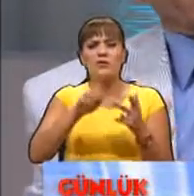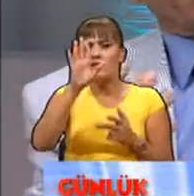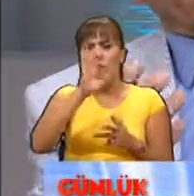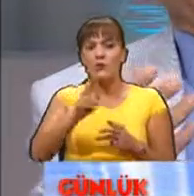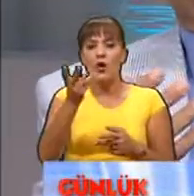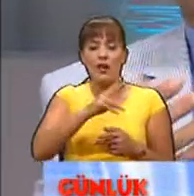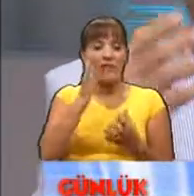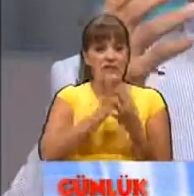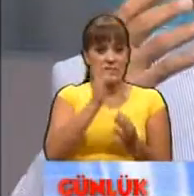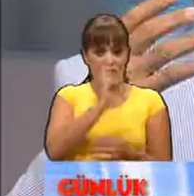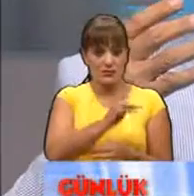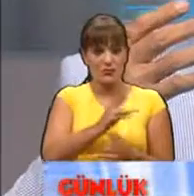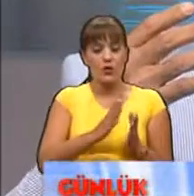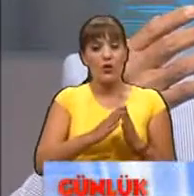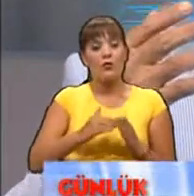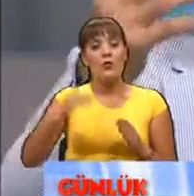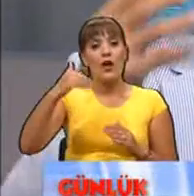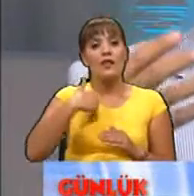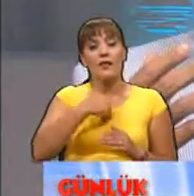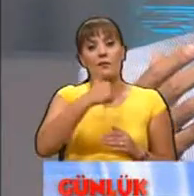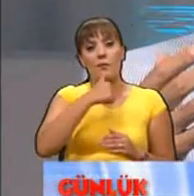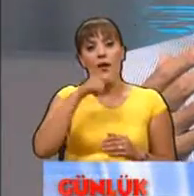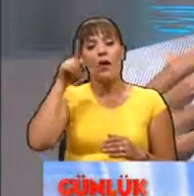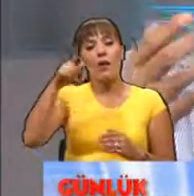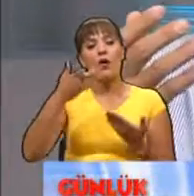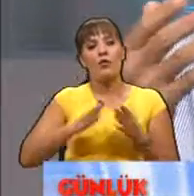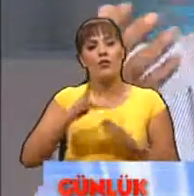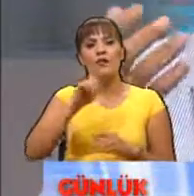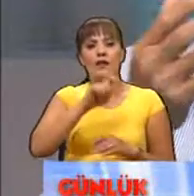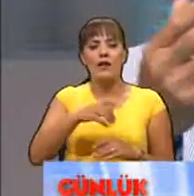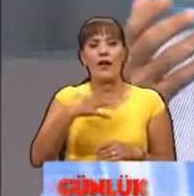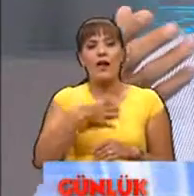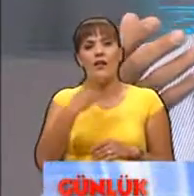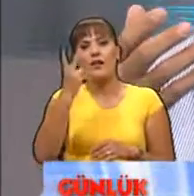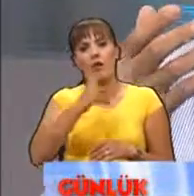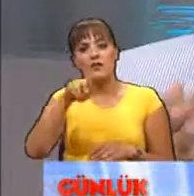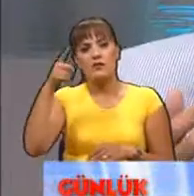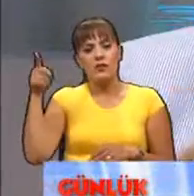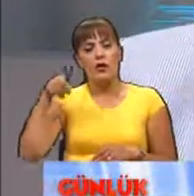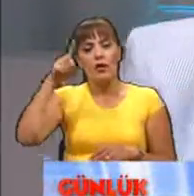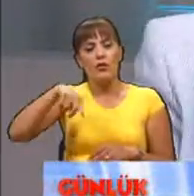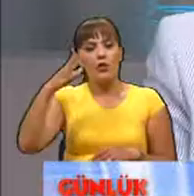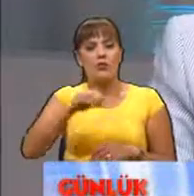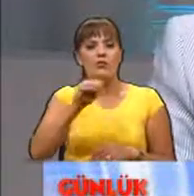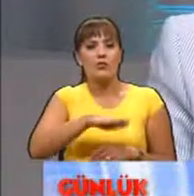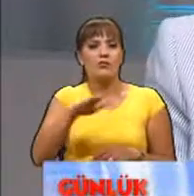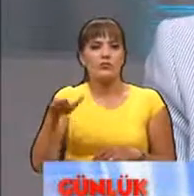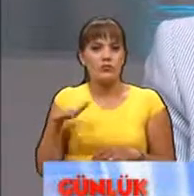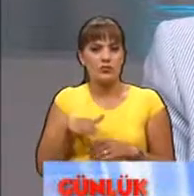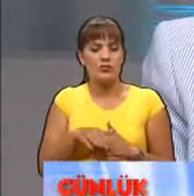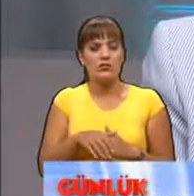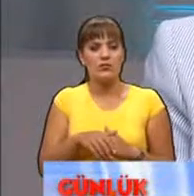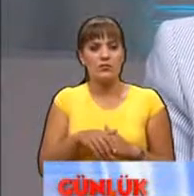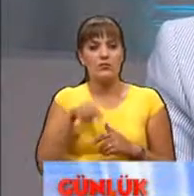kim? Ölen kişinin büyük ana babası ve ondan olanlar. Dayısı, halası, teyzesi, onlardan olan çocuklar.